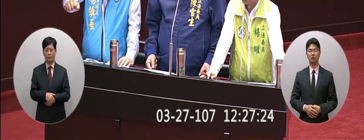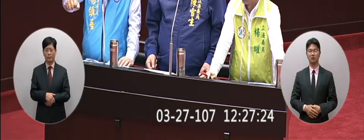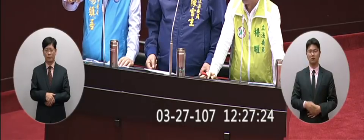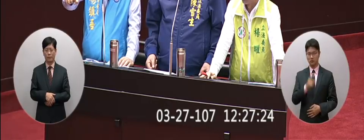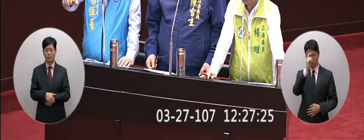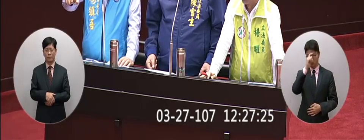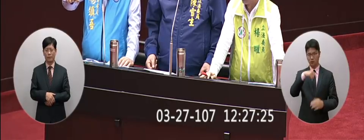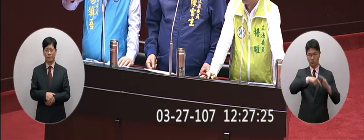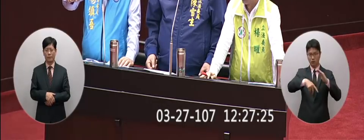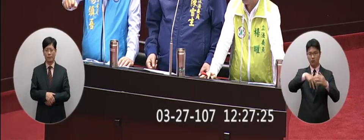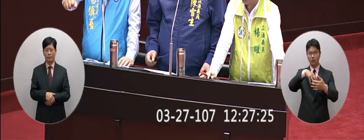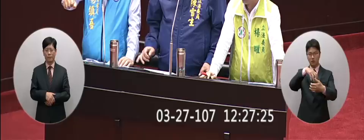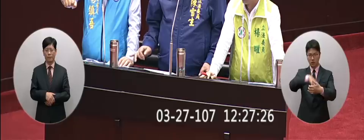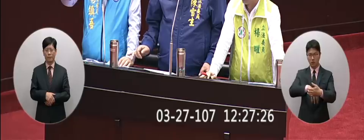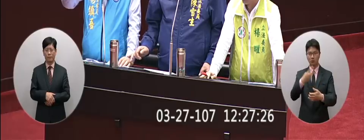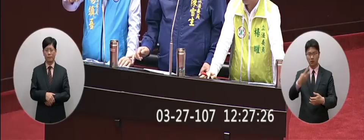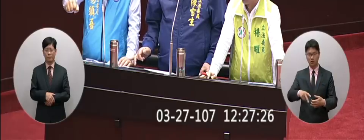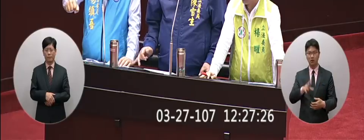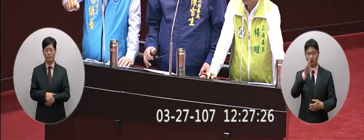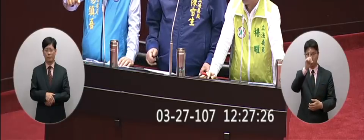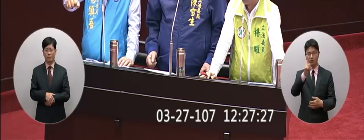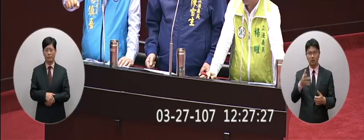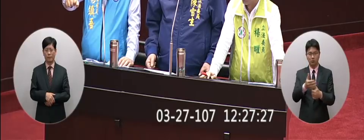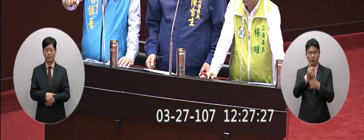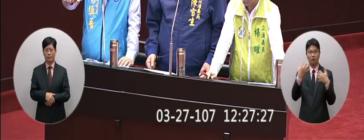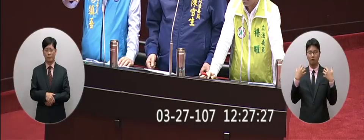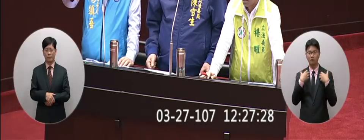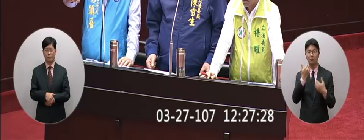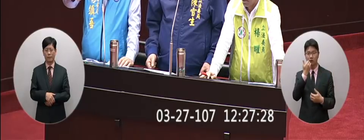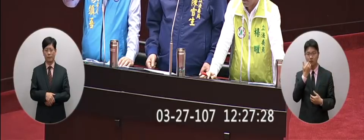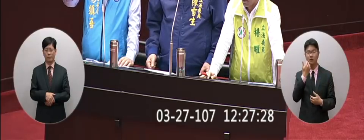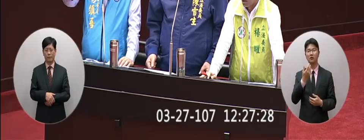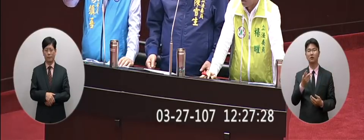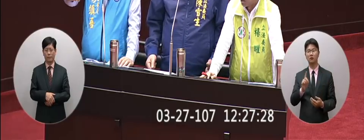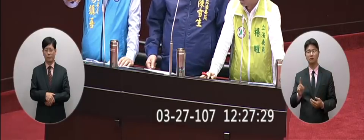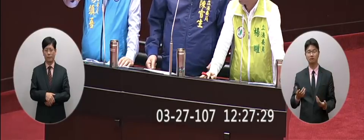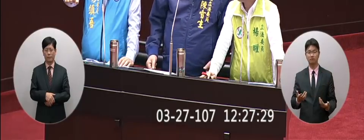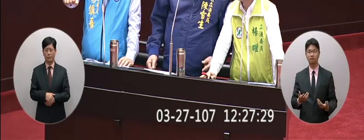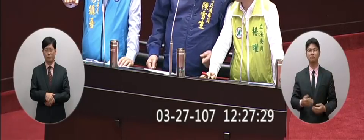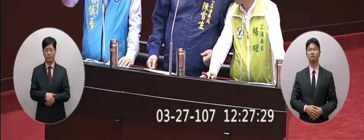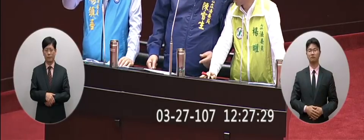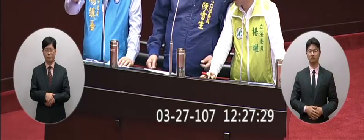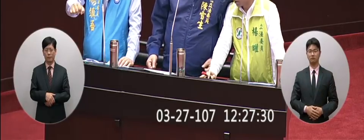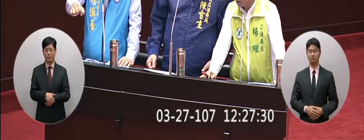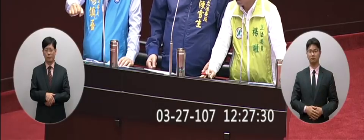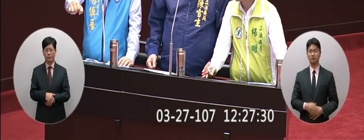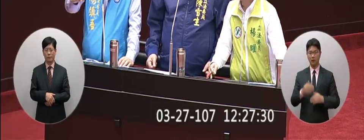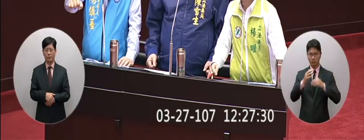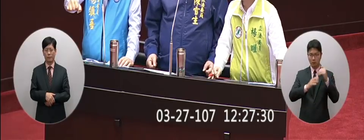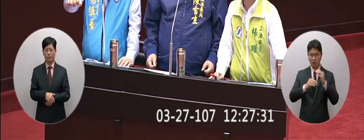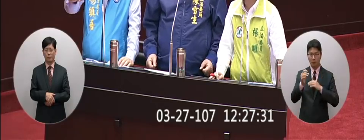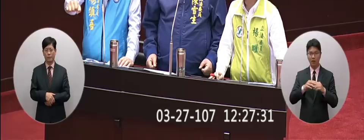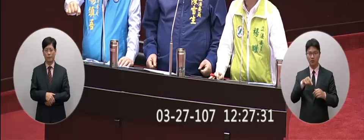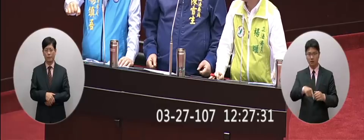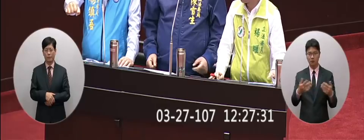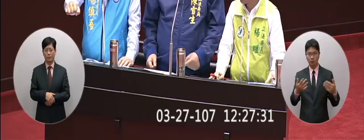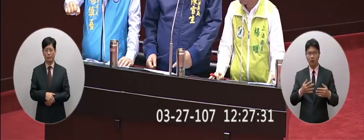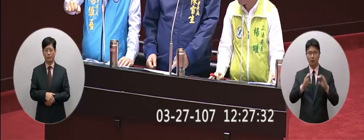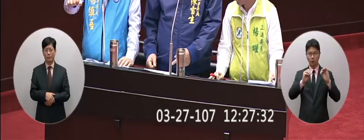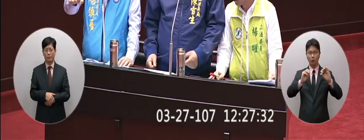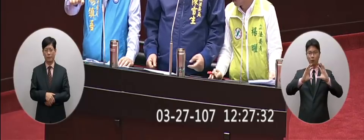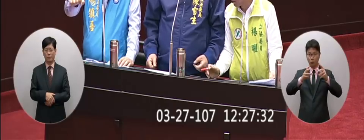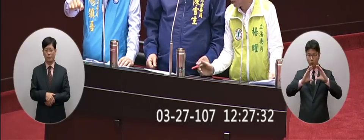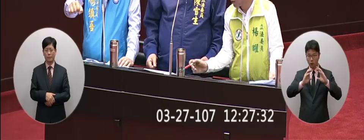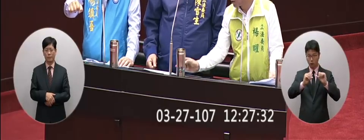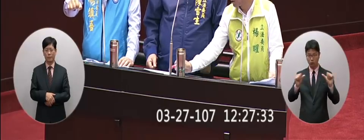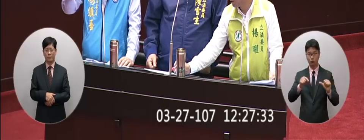里面能够有一个单位，或者是责成哪一个任务组织来协助处理这个国土流失的问